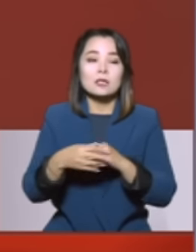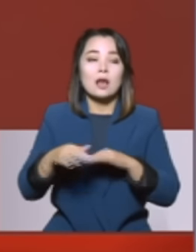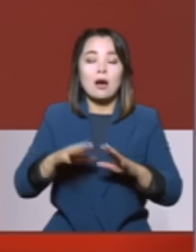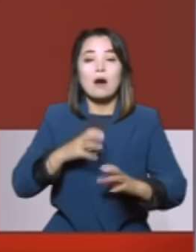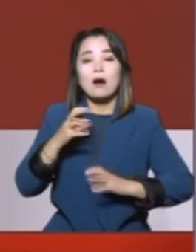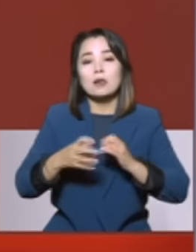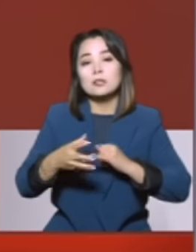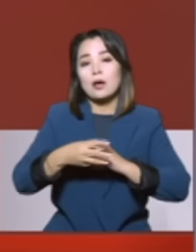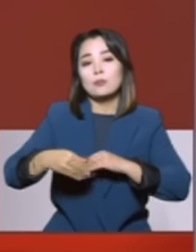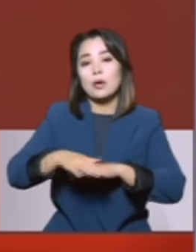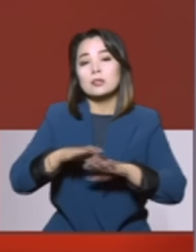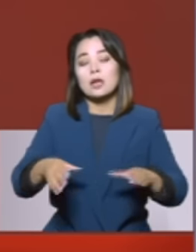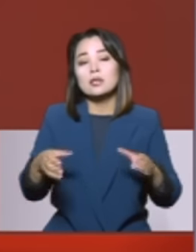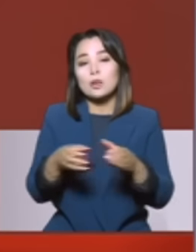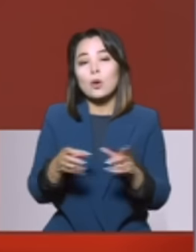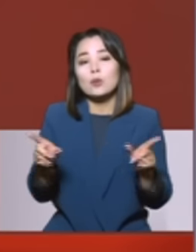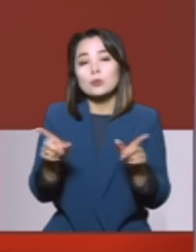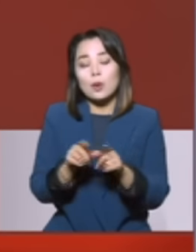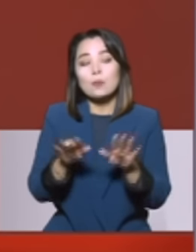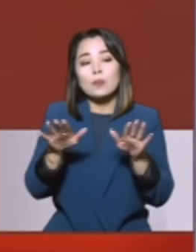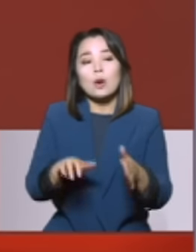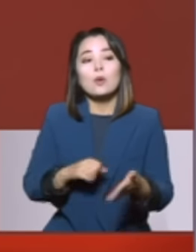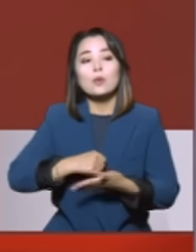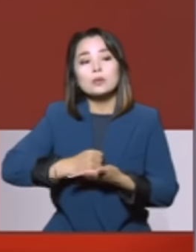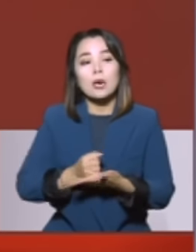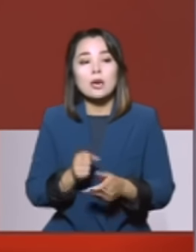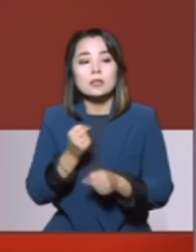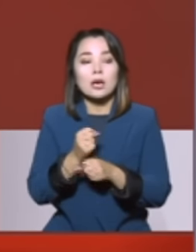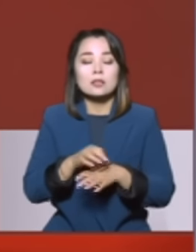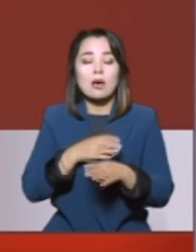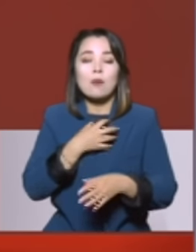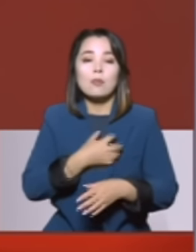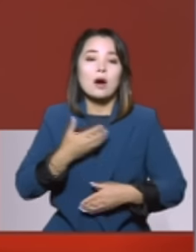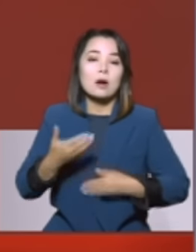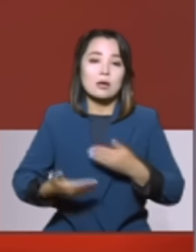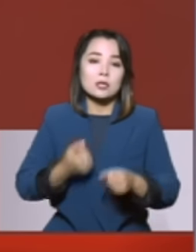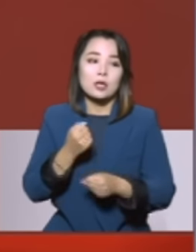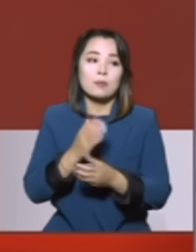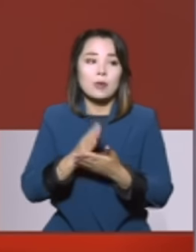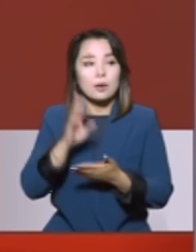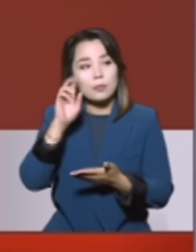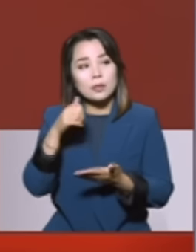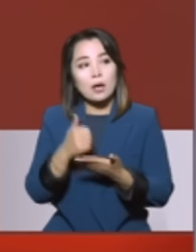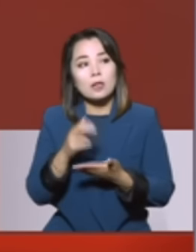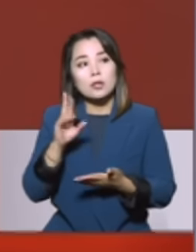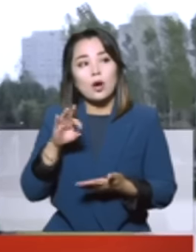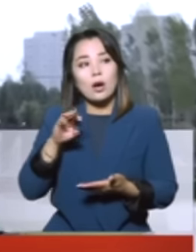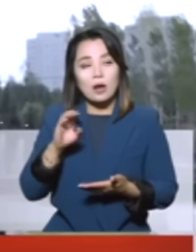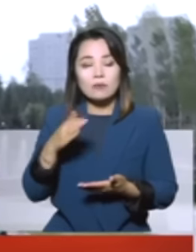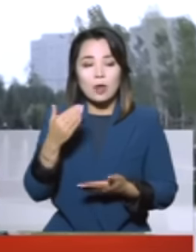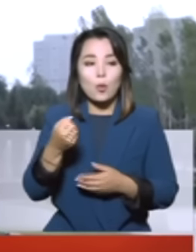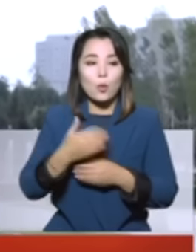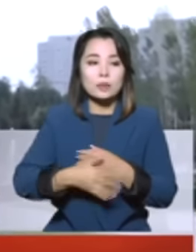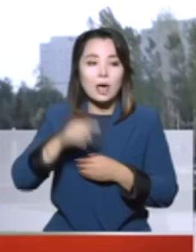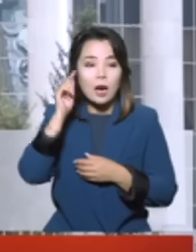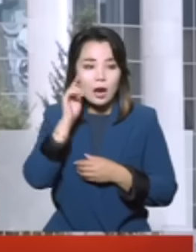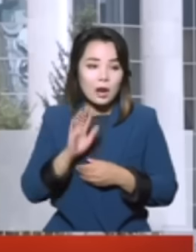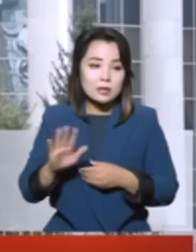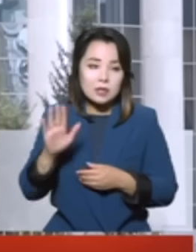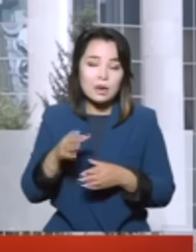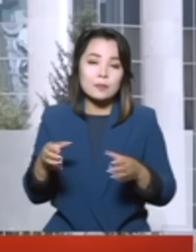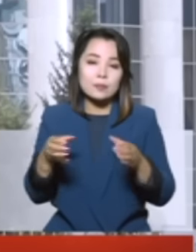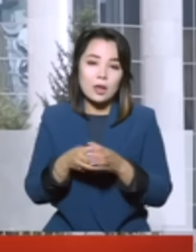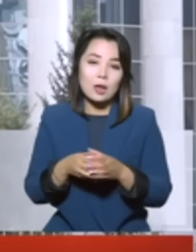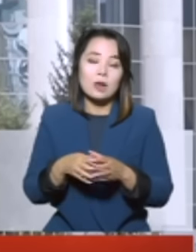әлемдік арена субъектісі ретіндегі орнын бекітуге маңызды қадам жасалып жатыр. Мемлекет басшысы Қасым-Жомарт Тоқаев Орталық Азия